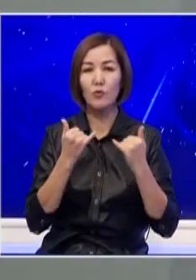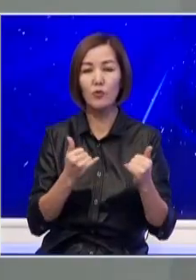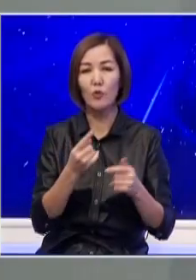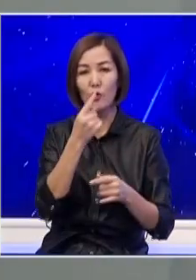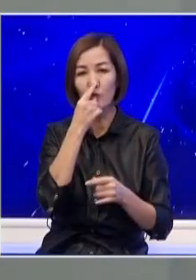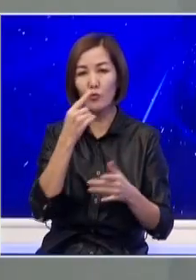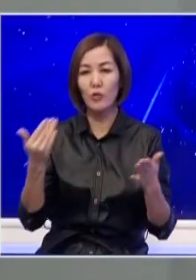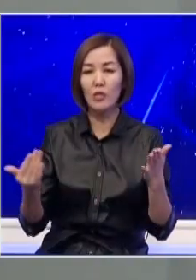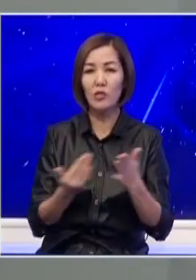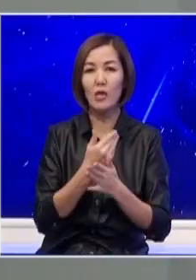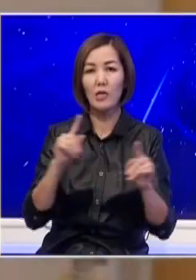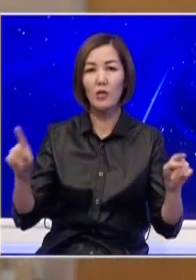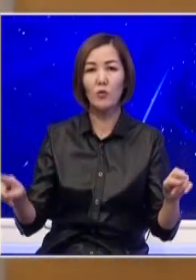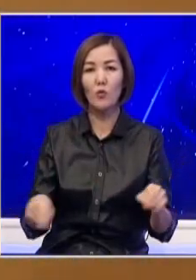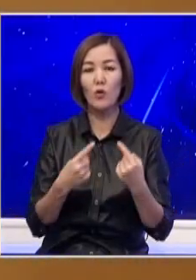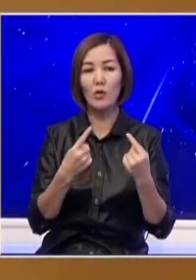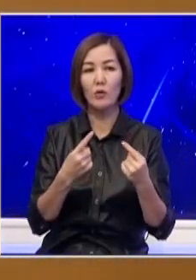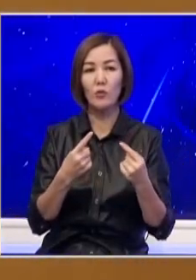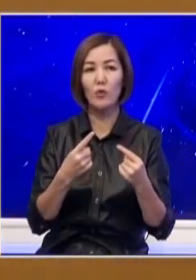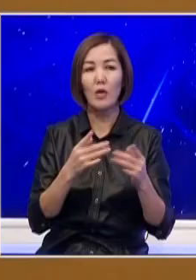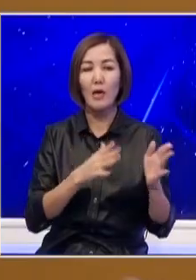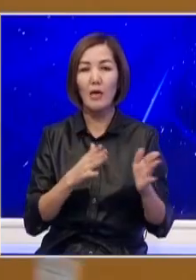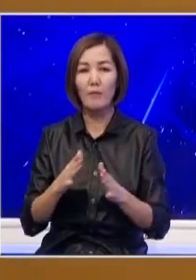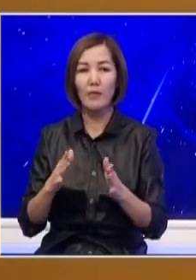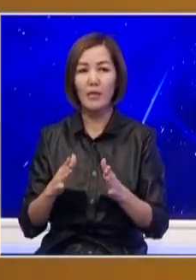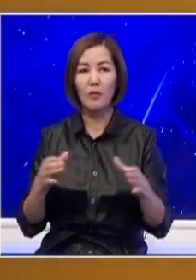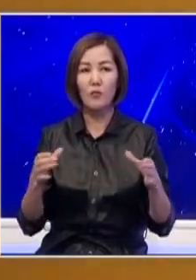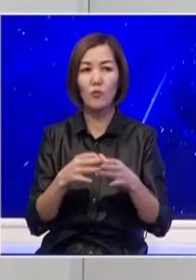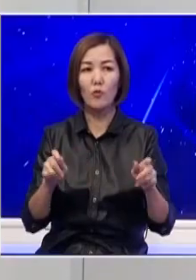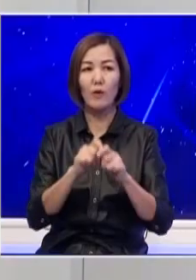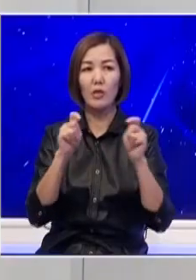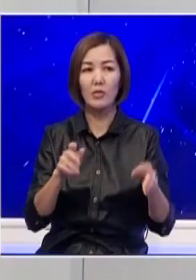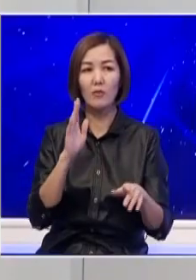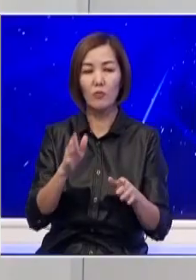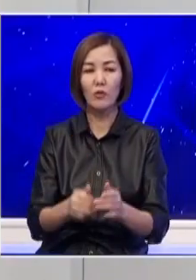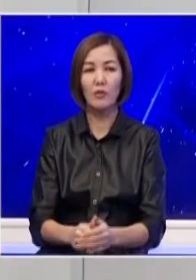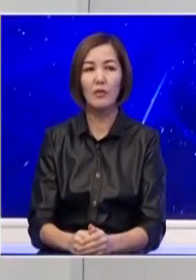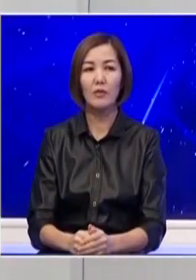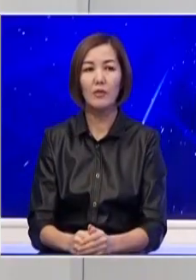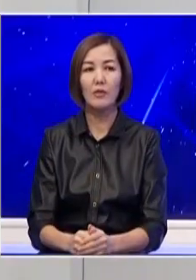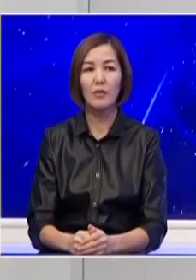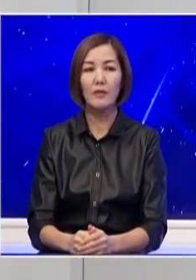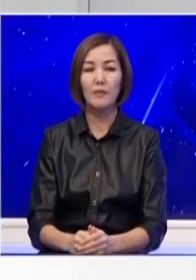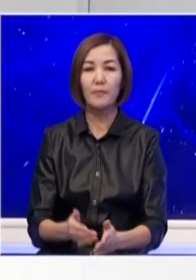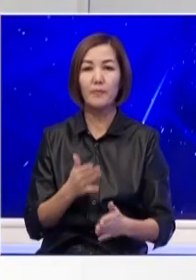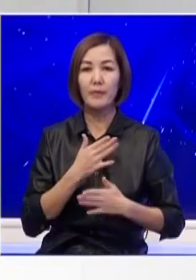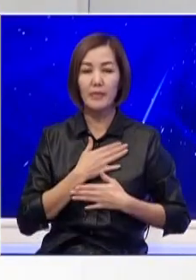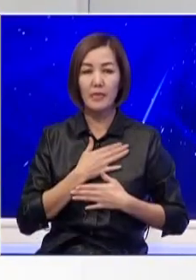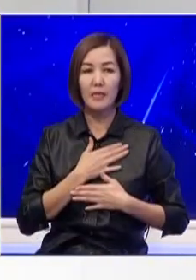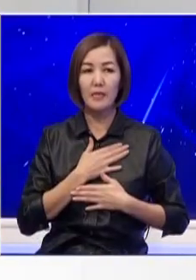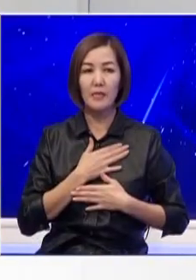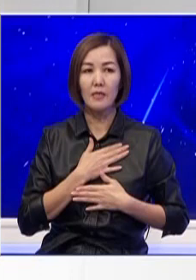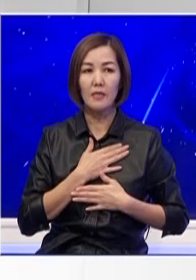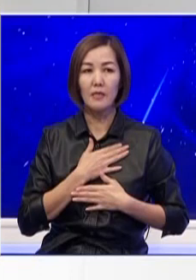жуырда жаңадан оңалту қалпына келтіру бөлімшесі ашылмақ. Бізде бірінші нәрсе жағдай.